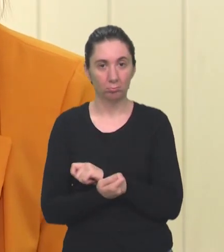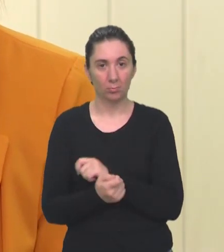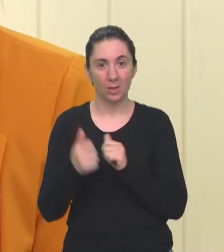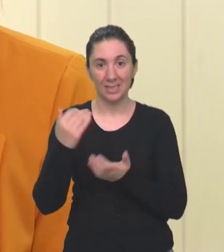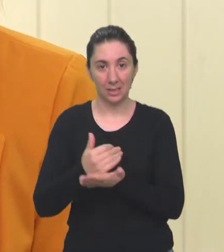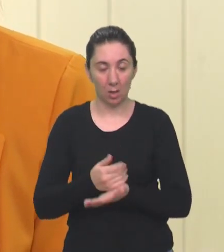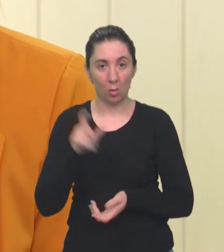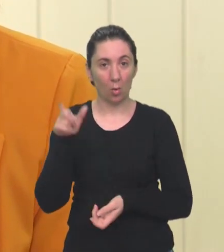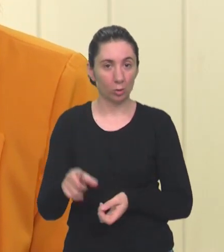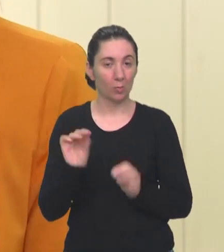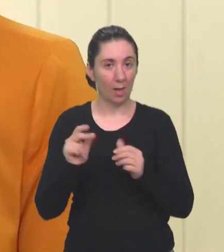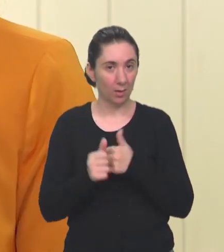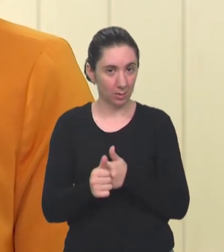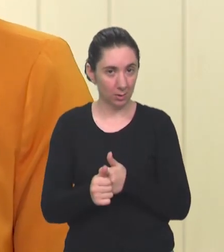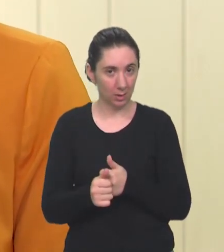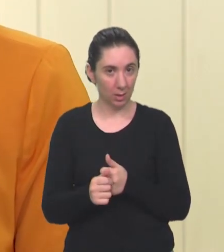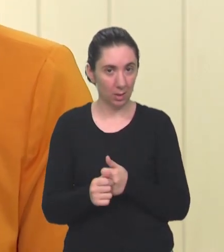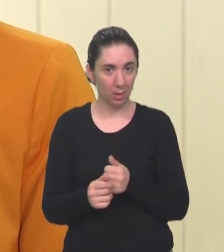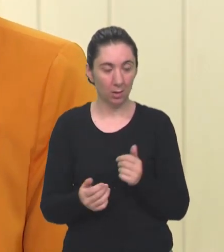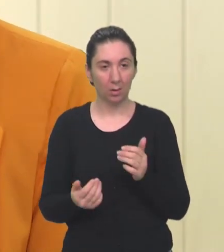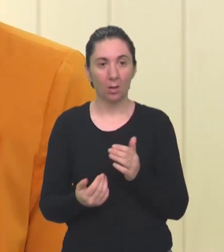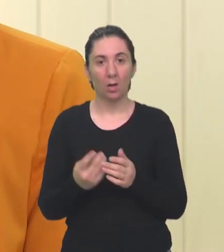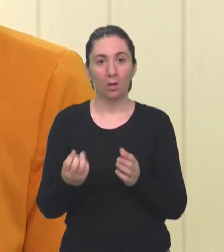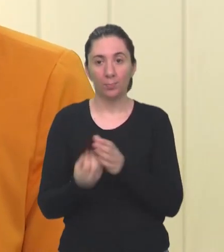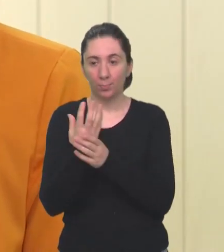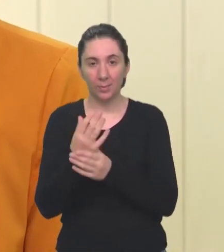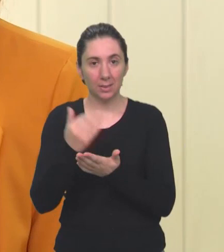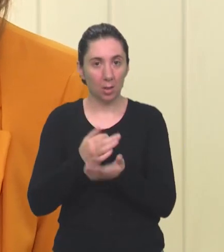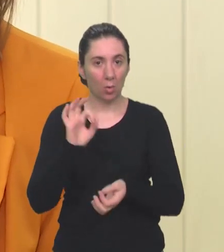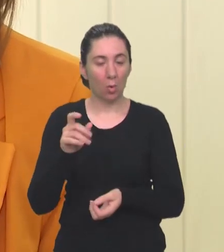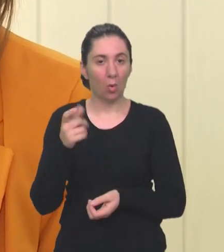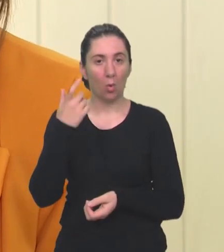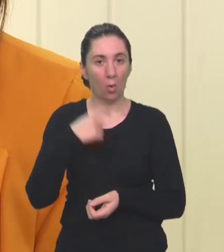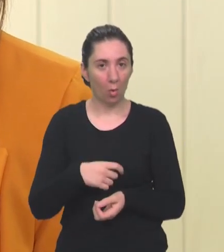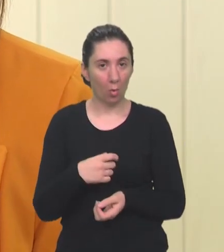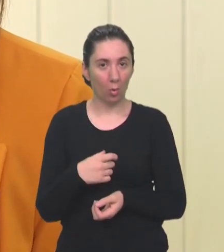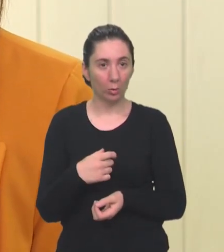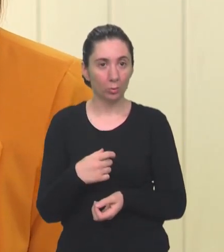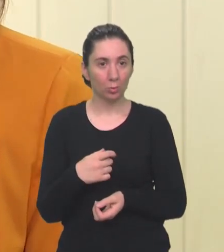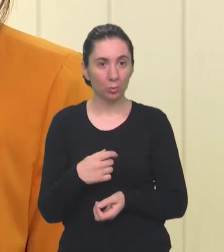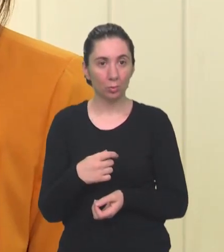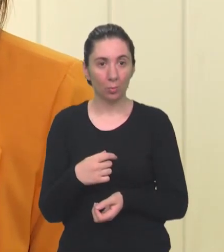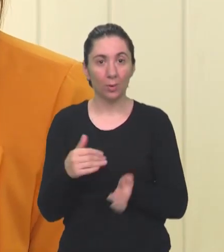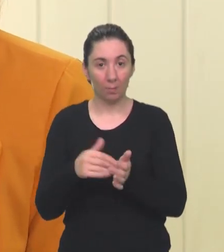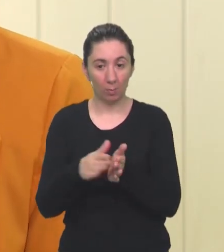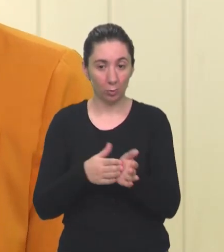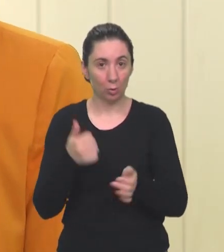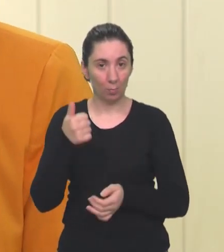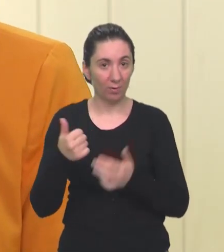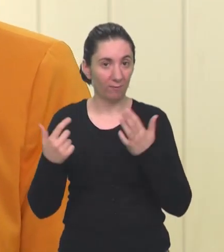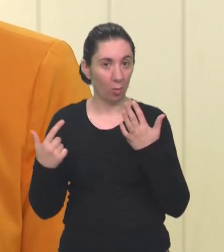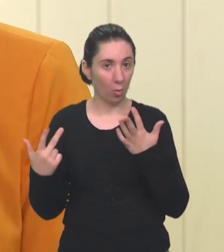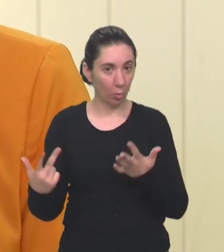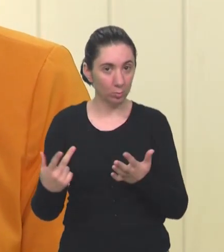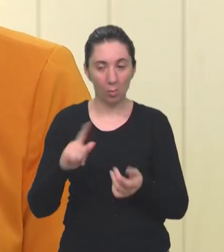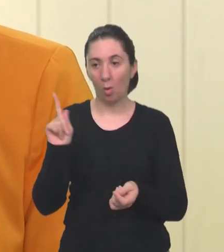Izmijenio se sam zakon o osobnoj asistenciji, odnosno nastao je zakon o osobnoj asistenciji koji je trebao zaživjeti 31.7. odnosno 1.8. pa